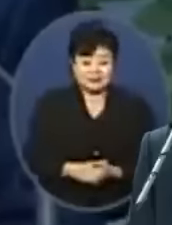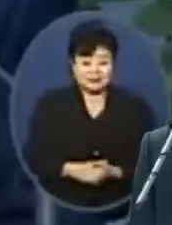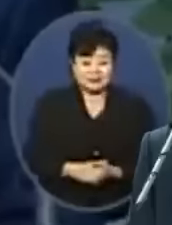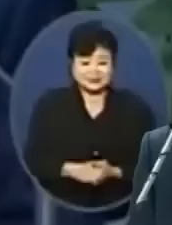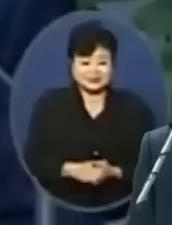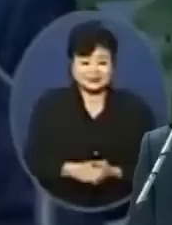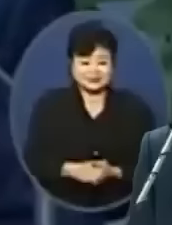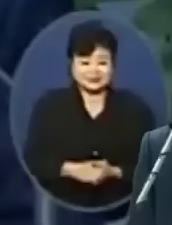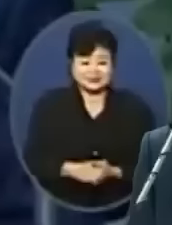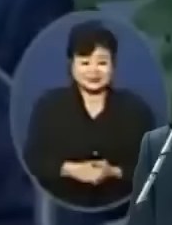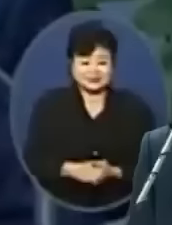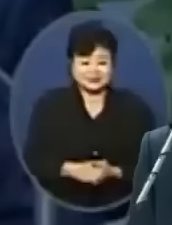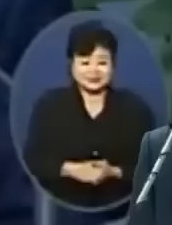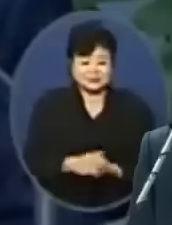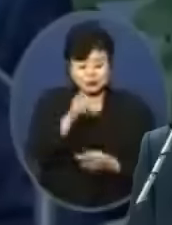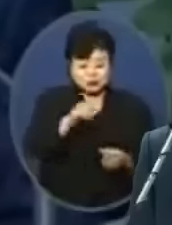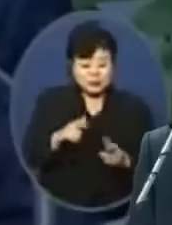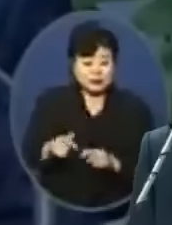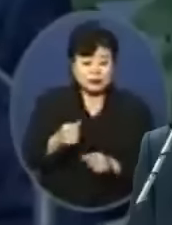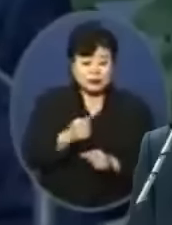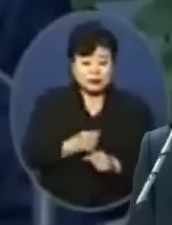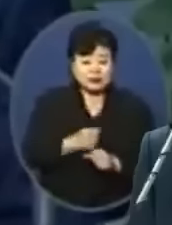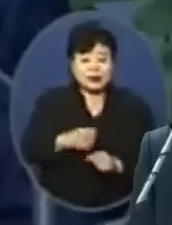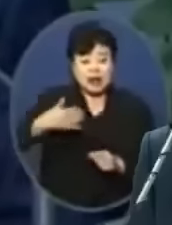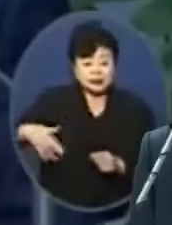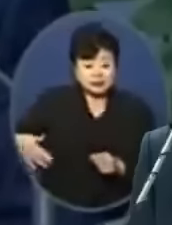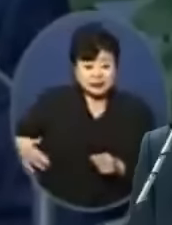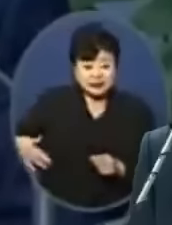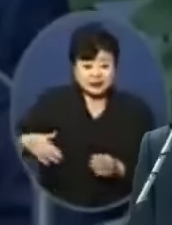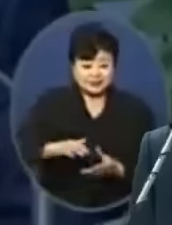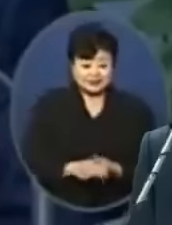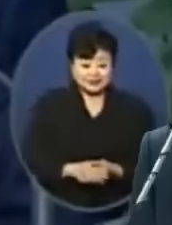어떻게 우주와 만물이 안 생긴데도 불구하고